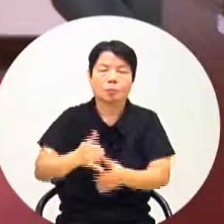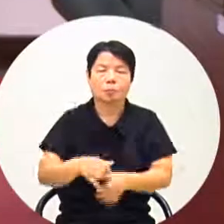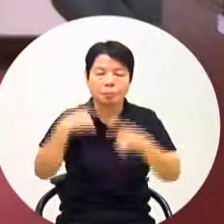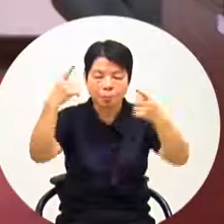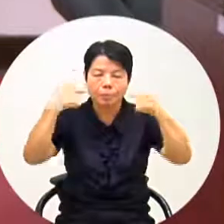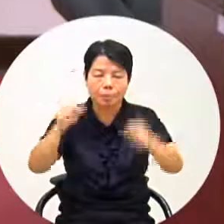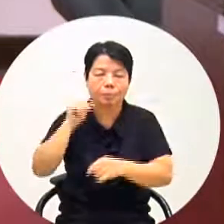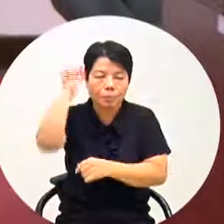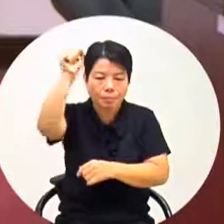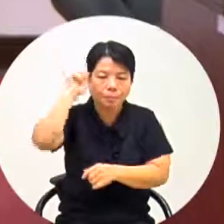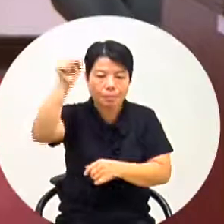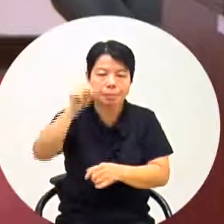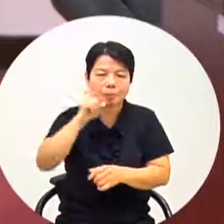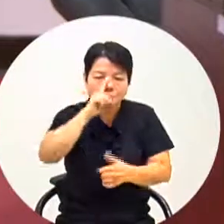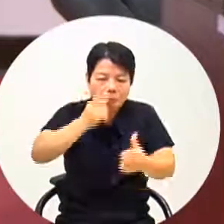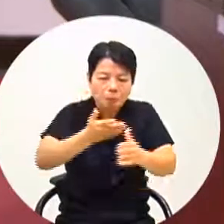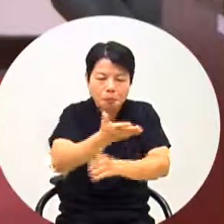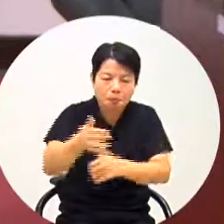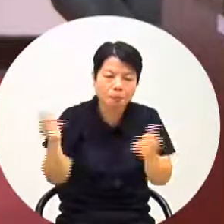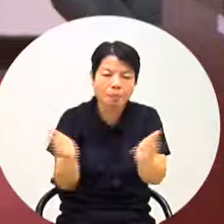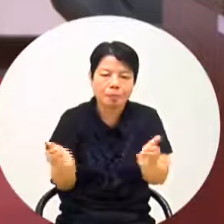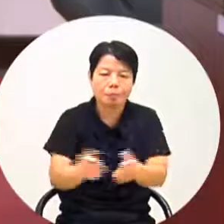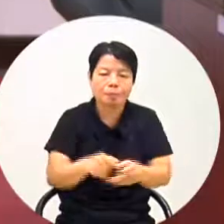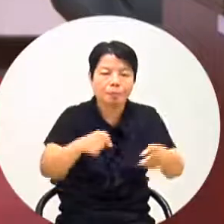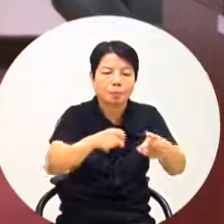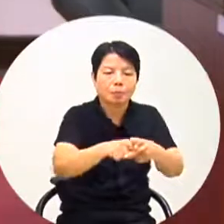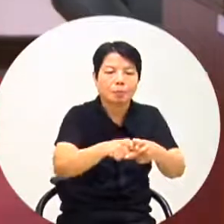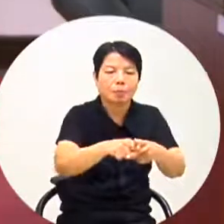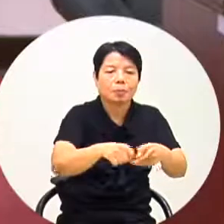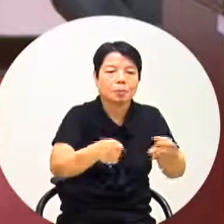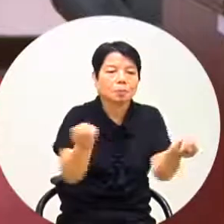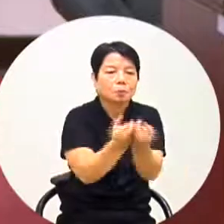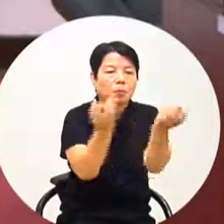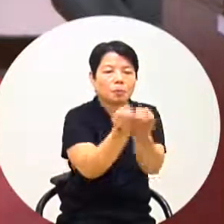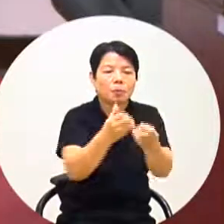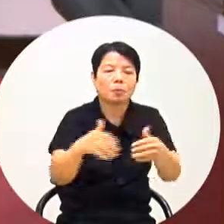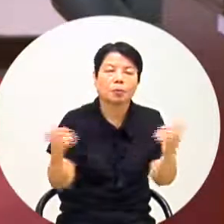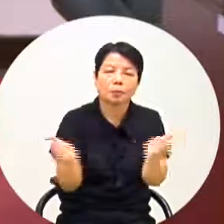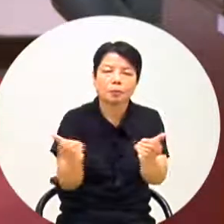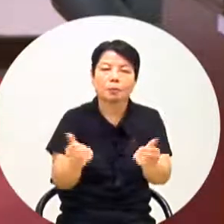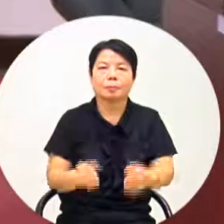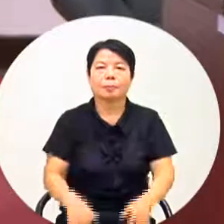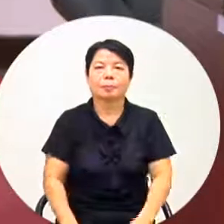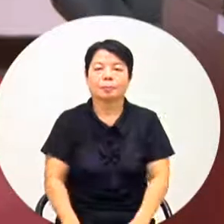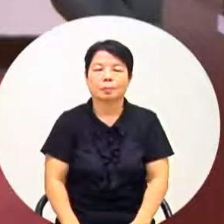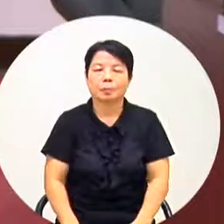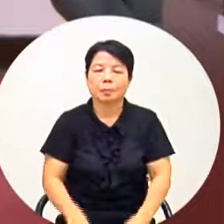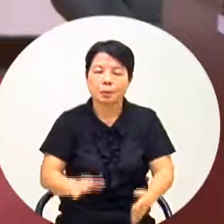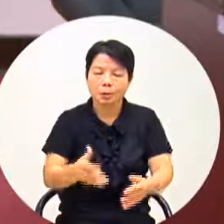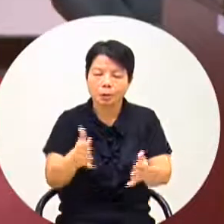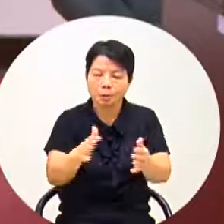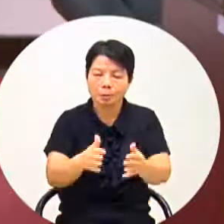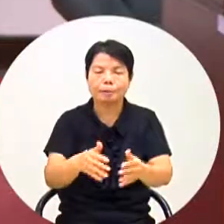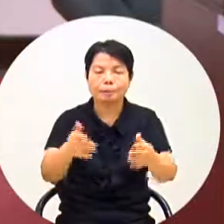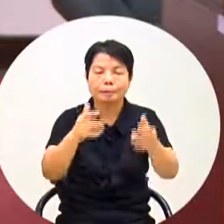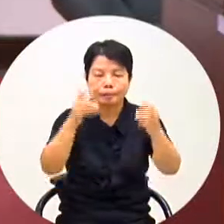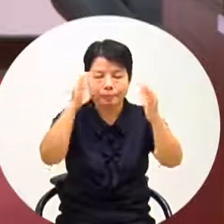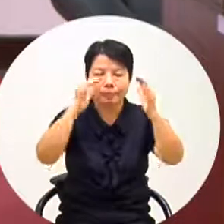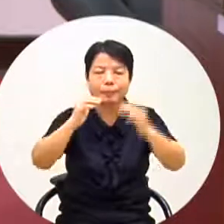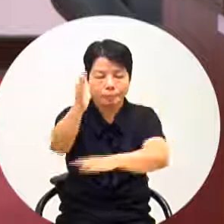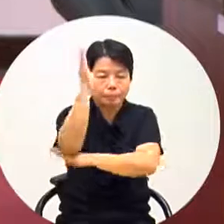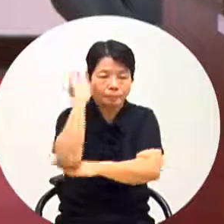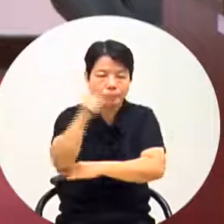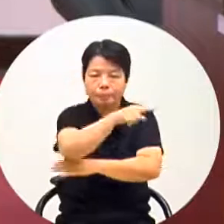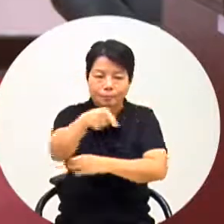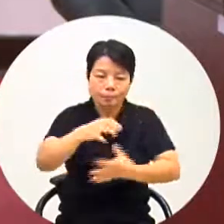抗争这个污染的问题、公安的问题啦，吼。所以嘛，换来咱政府的关心，吼。啊，而